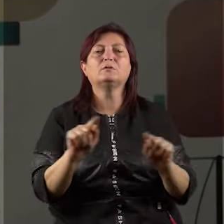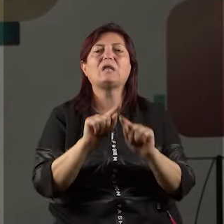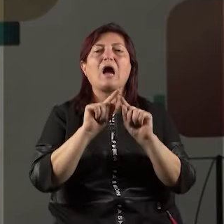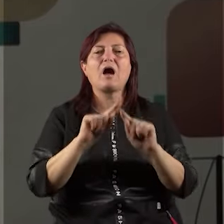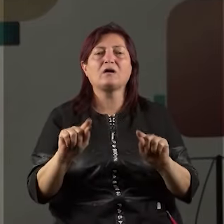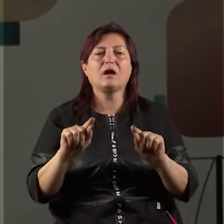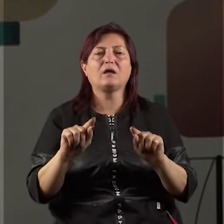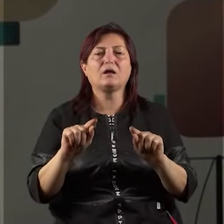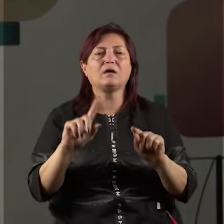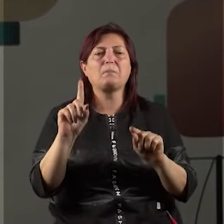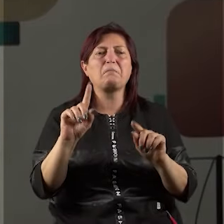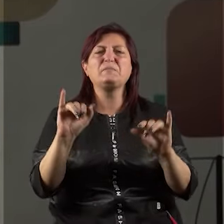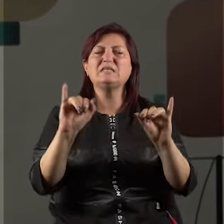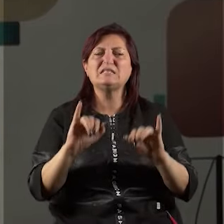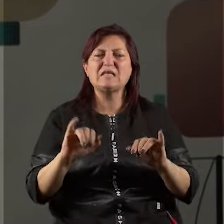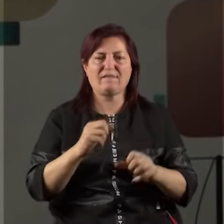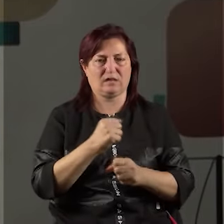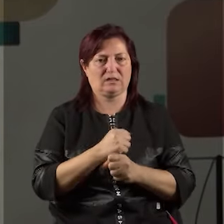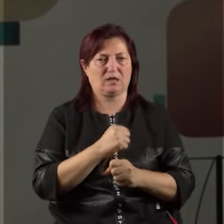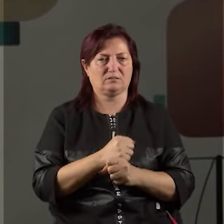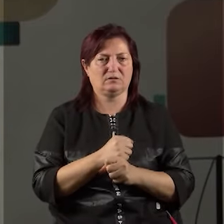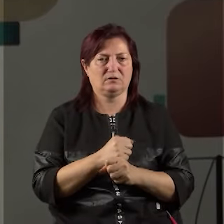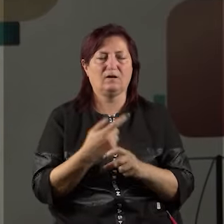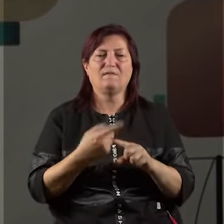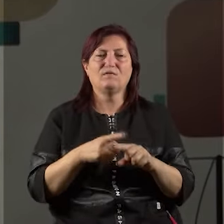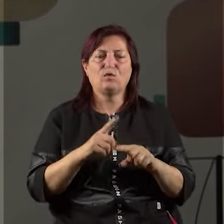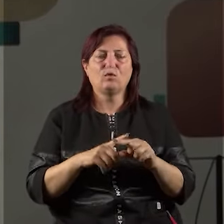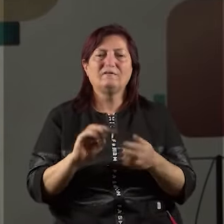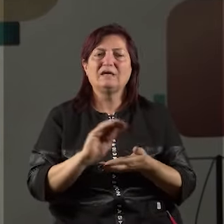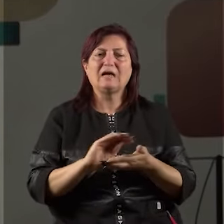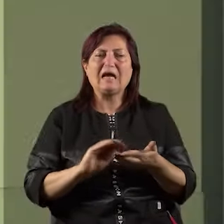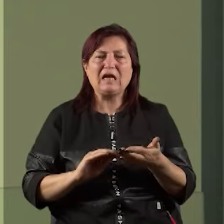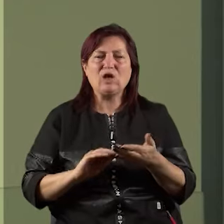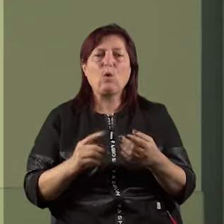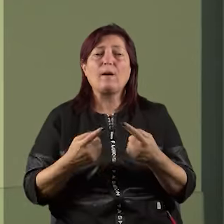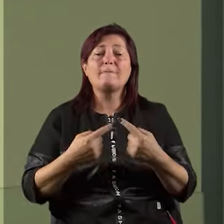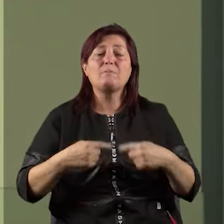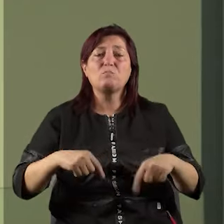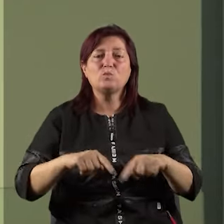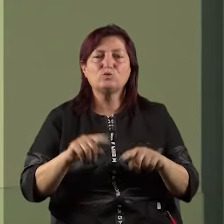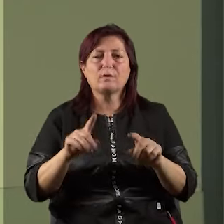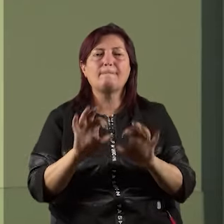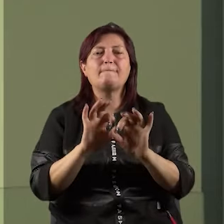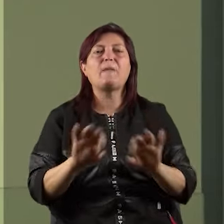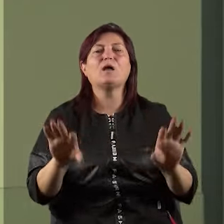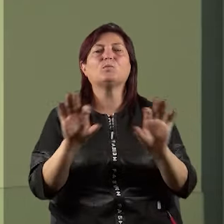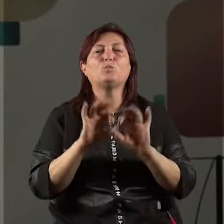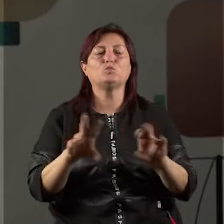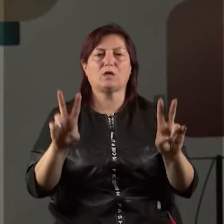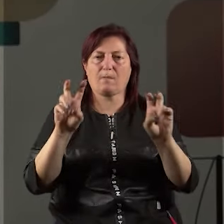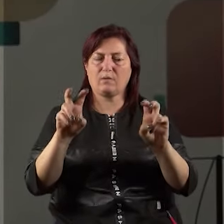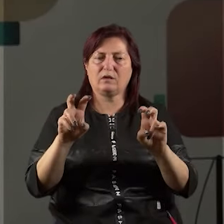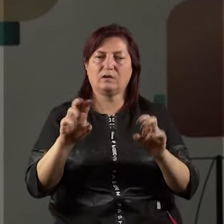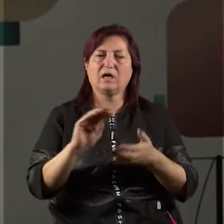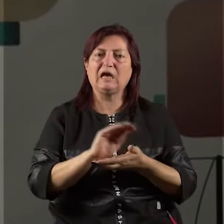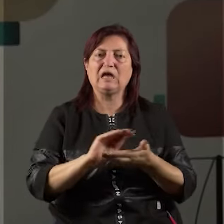դարձնելն է, ինչպես, որովհետև գրողների միությունը նաև պատմությամբ է գրողների միություն եւ ուրեմն